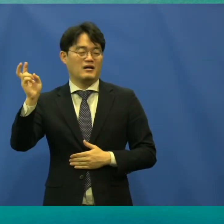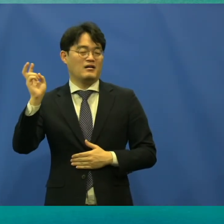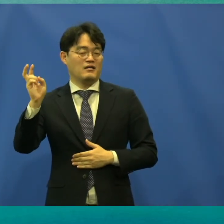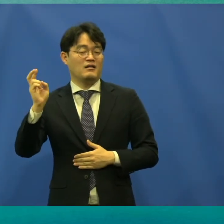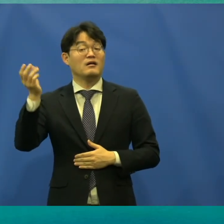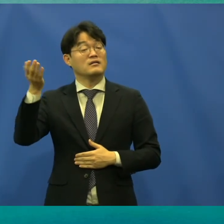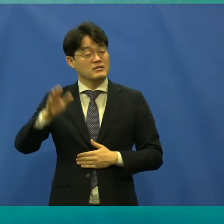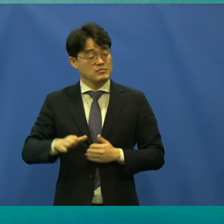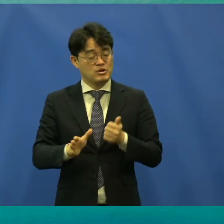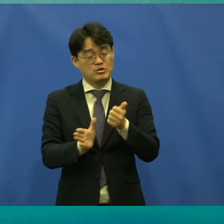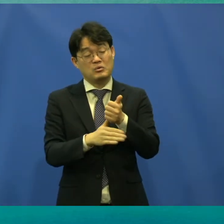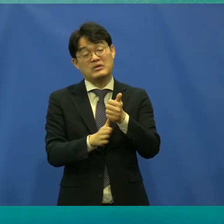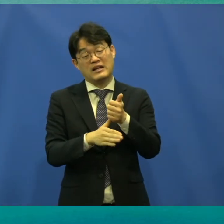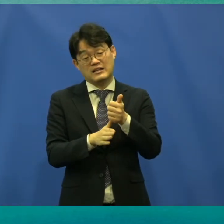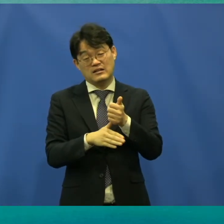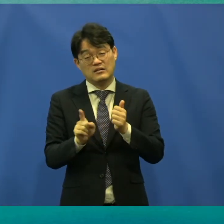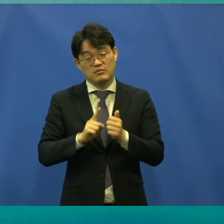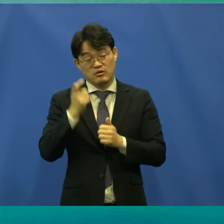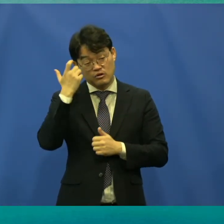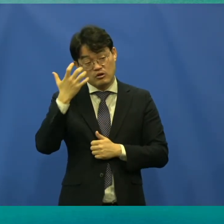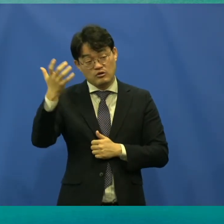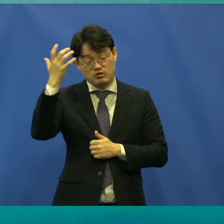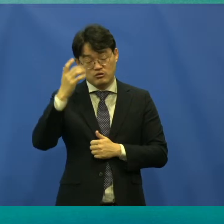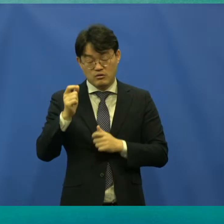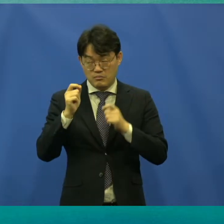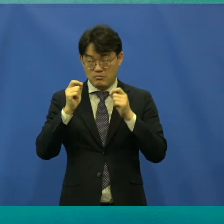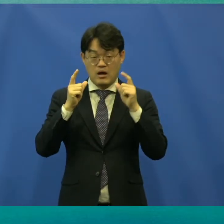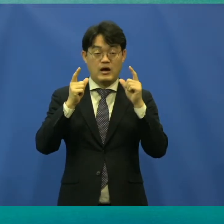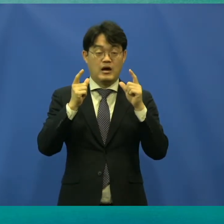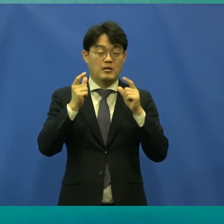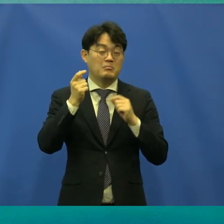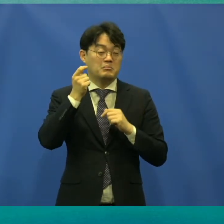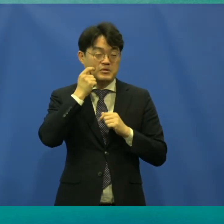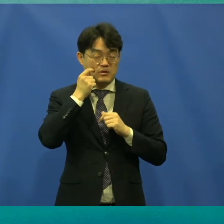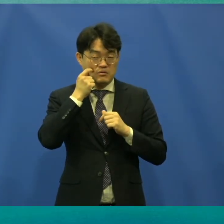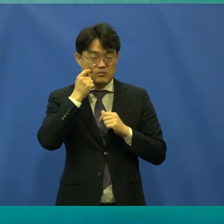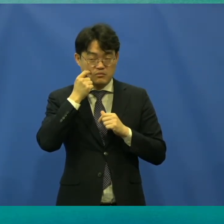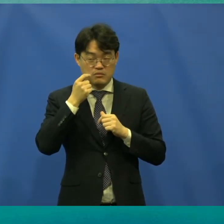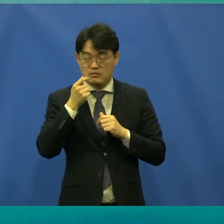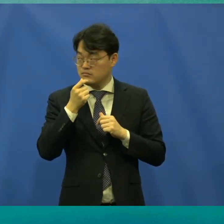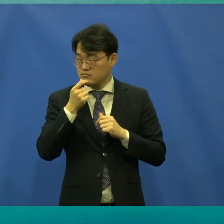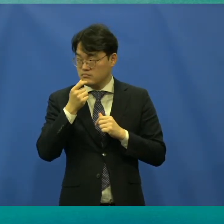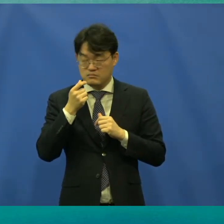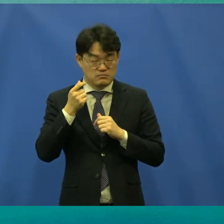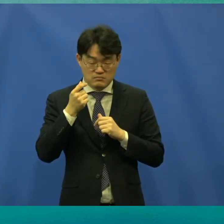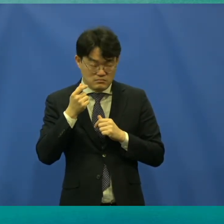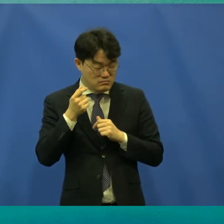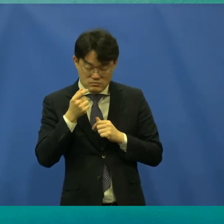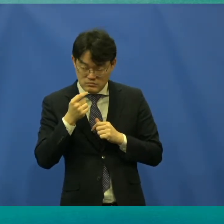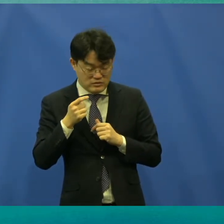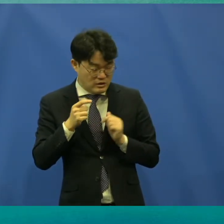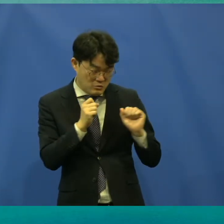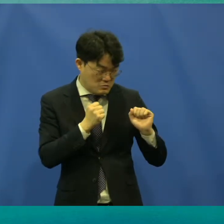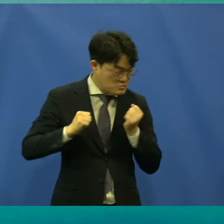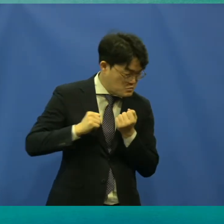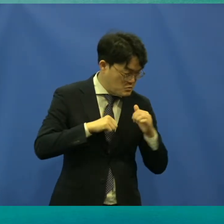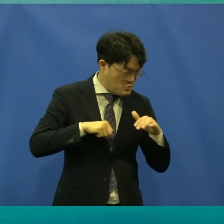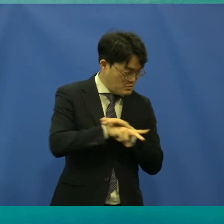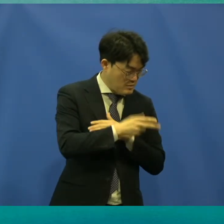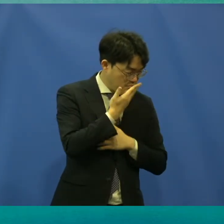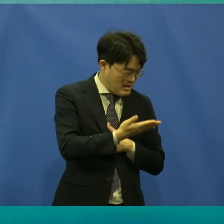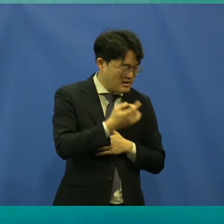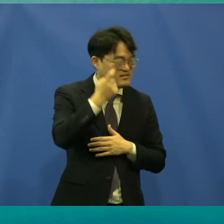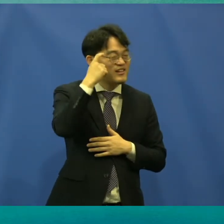되죠. 근데 우리 대부분은 안 보인다는 거예요. 다시스의 끝이